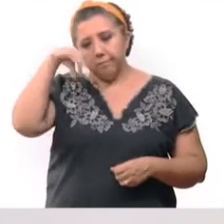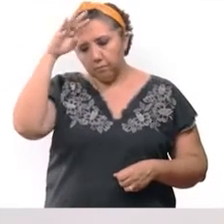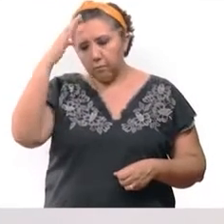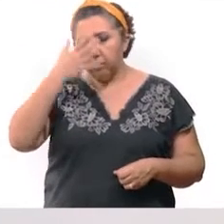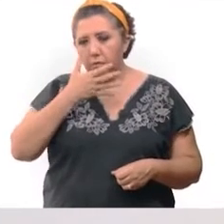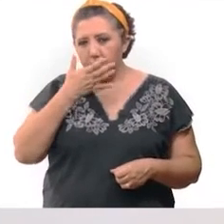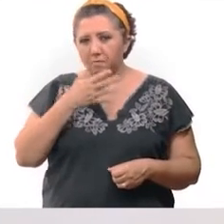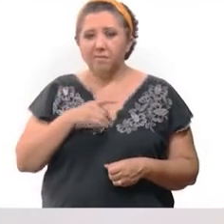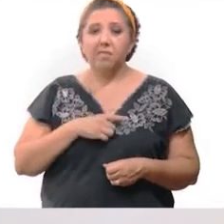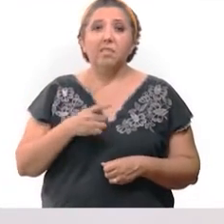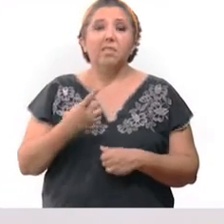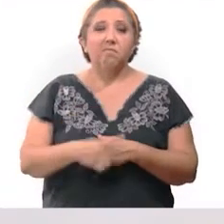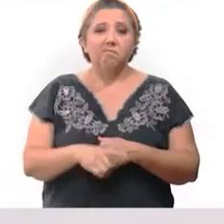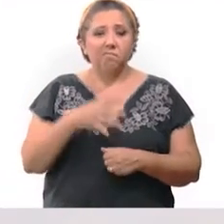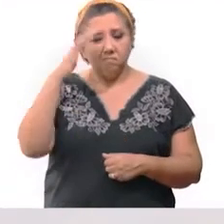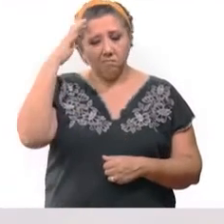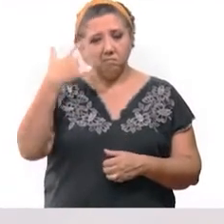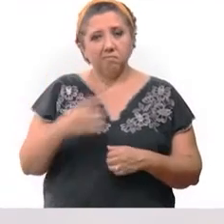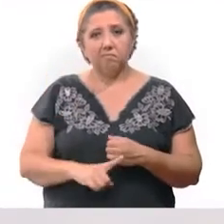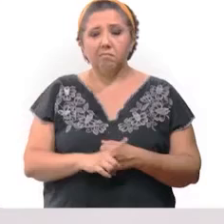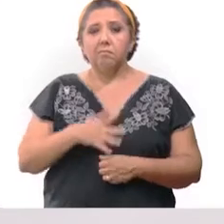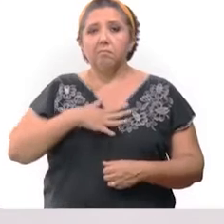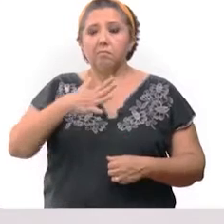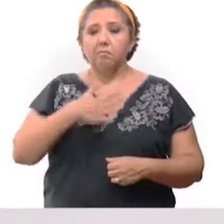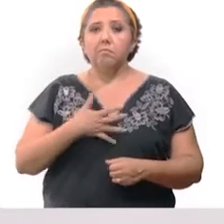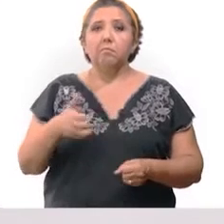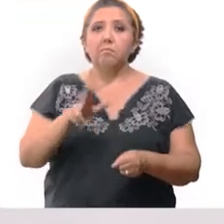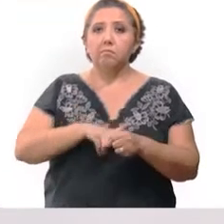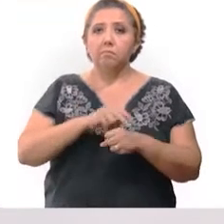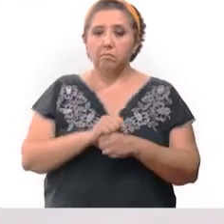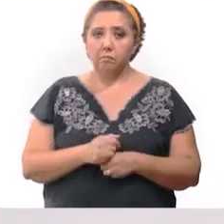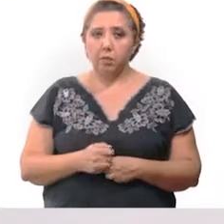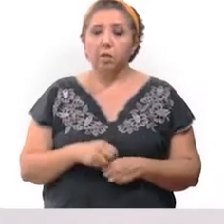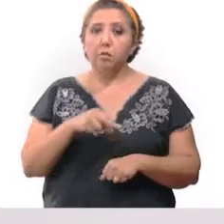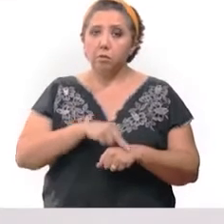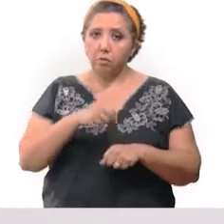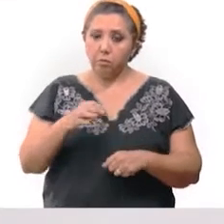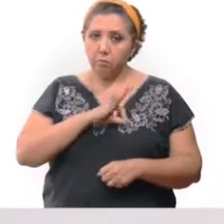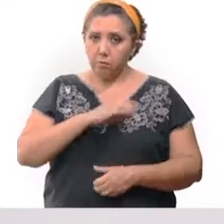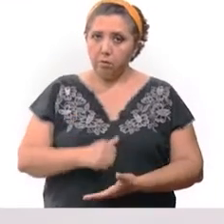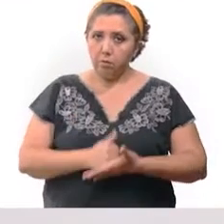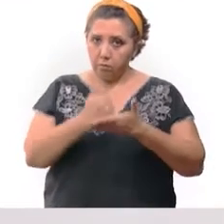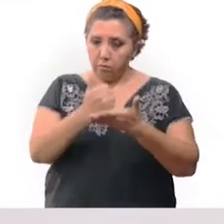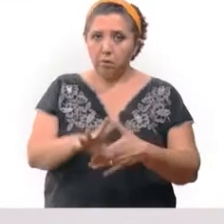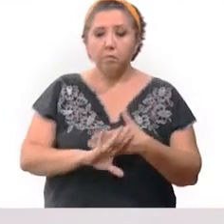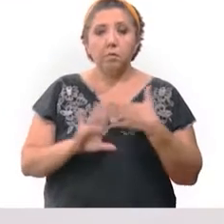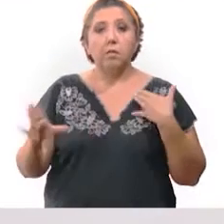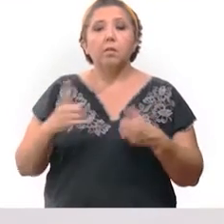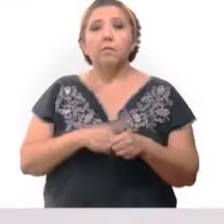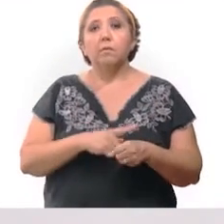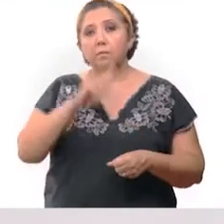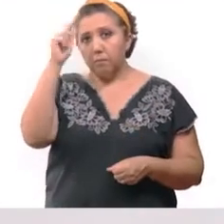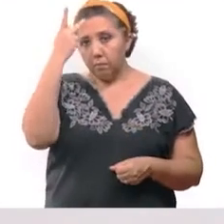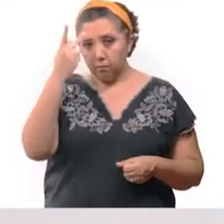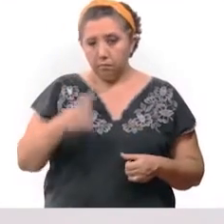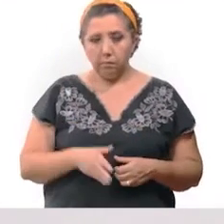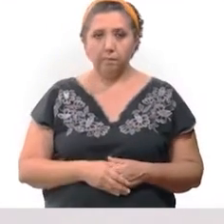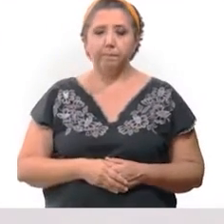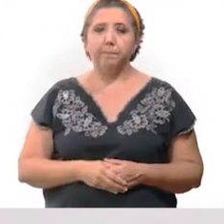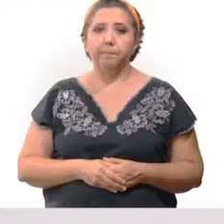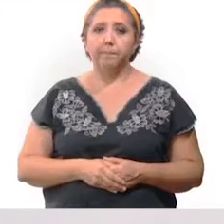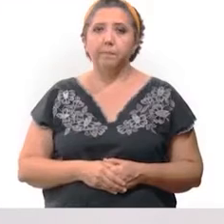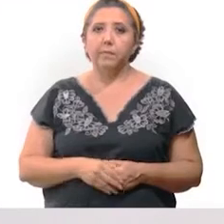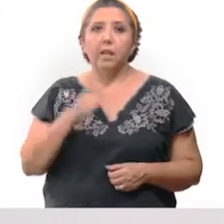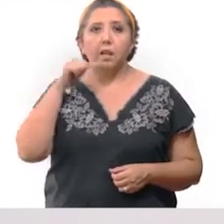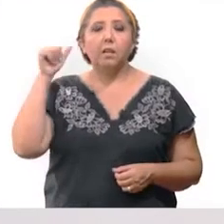60 habdebo, tumectan kahilo mama. Beshan joljak miércoles 14, kahutzaba tu kajil samahil, sakluntishmeabak, ishiltel chak pueblo,